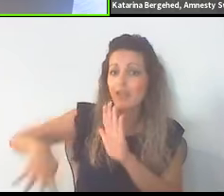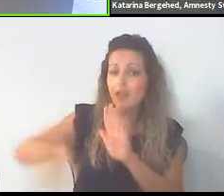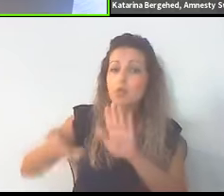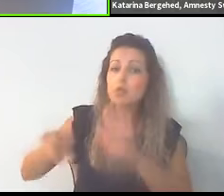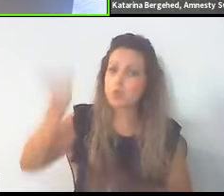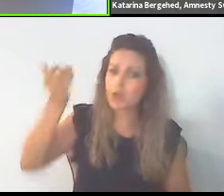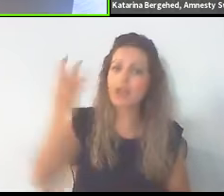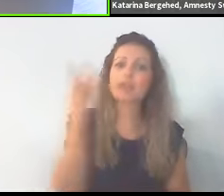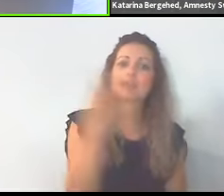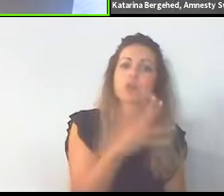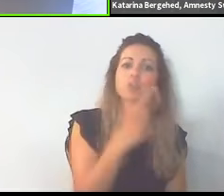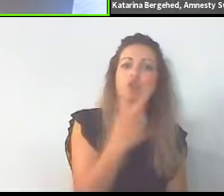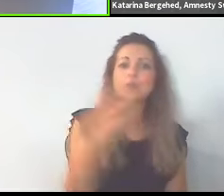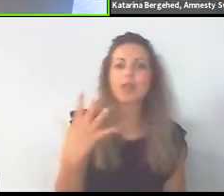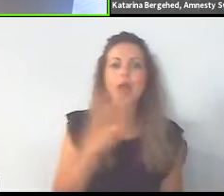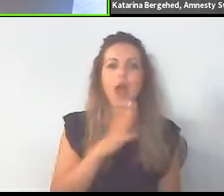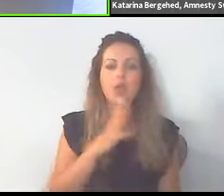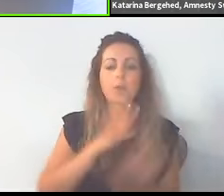διώχθηκαν για βιασμό.